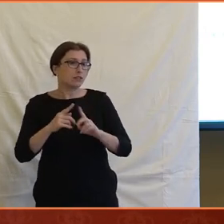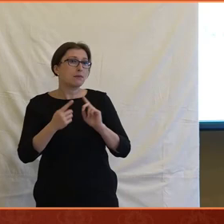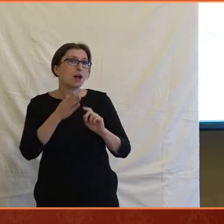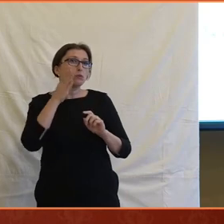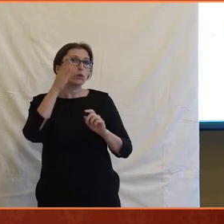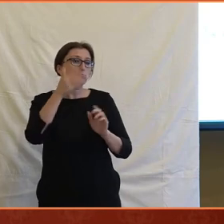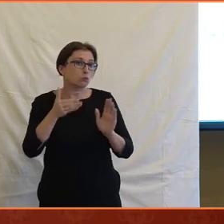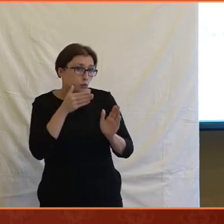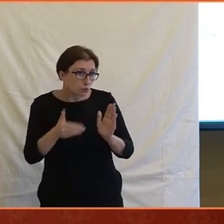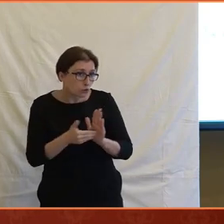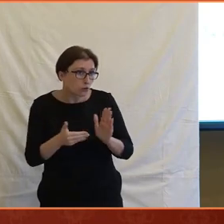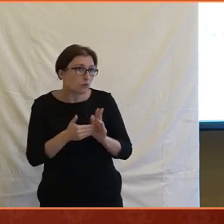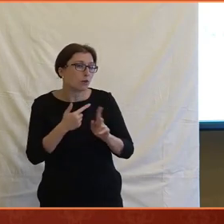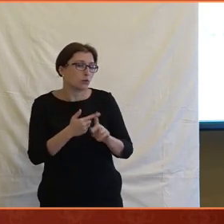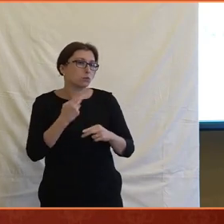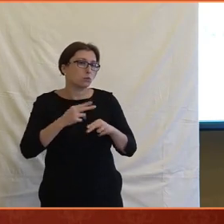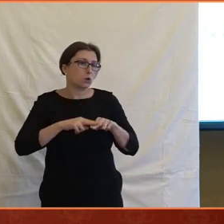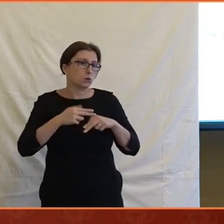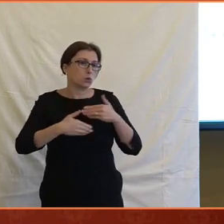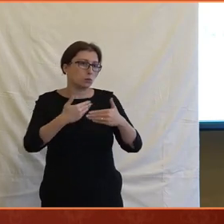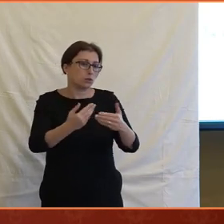budoucí. Tak.